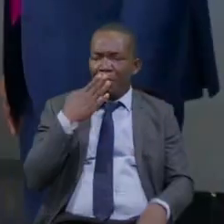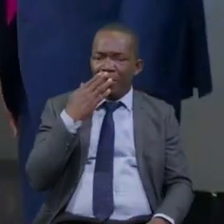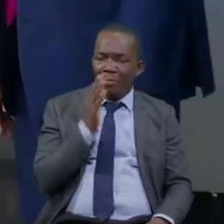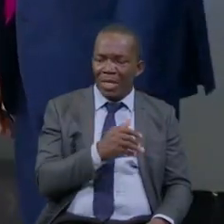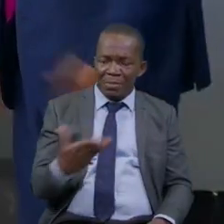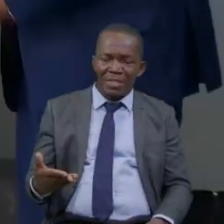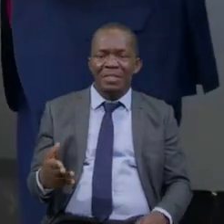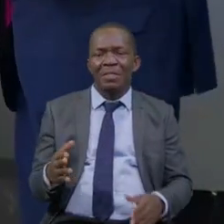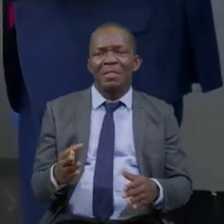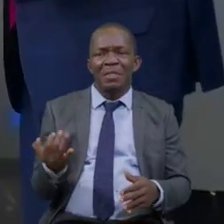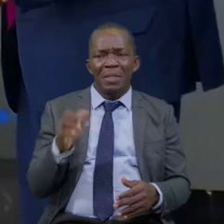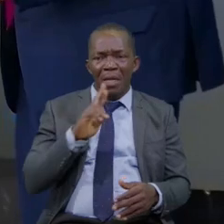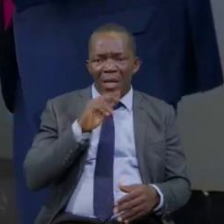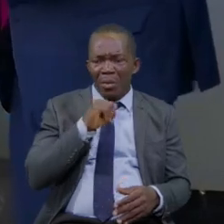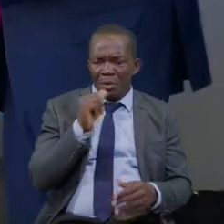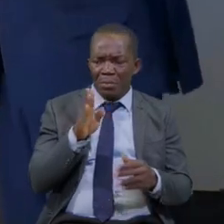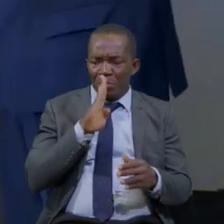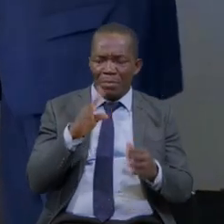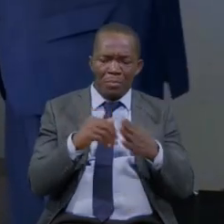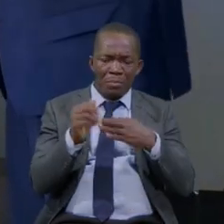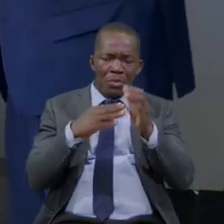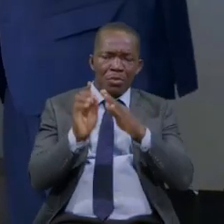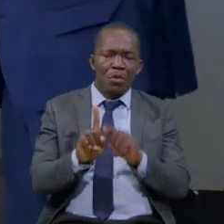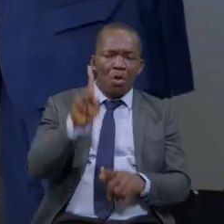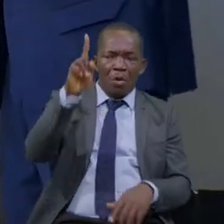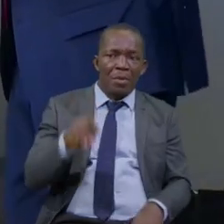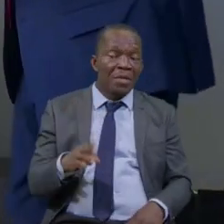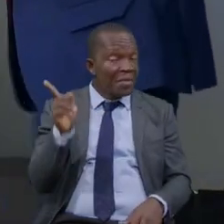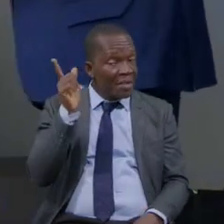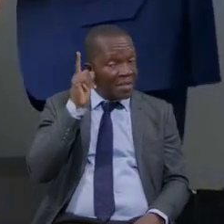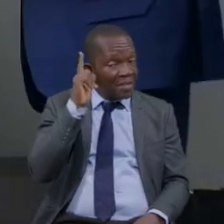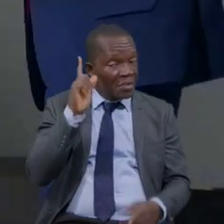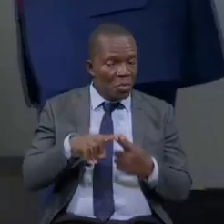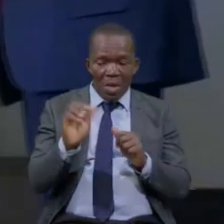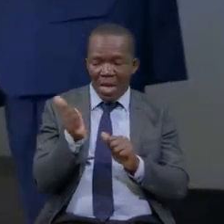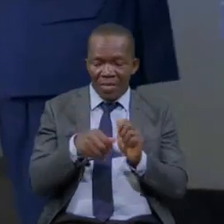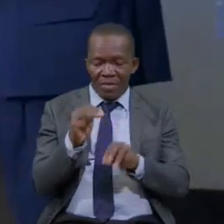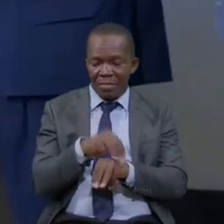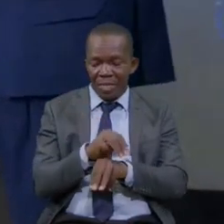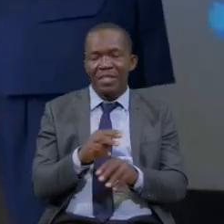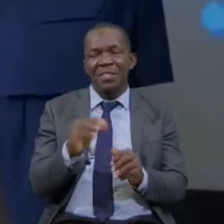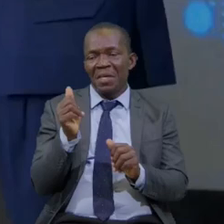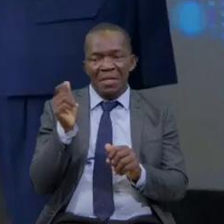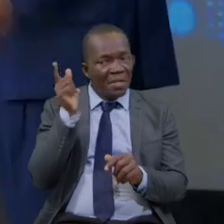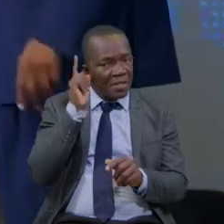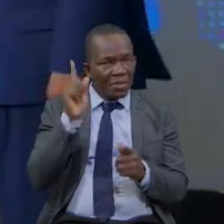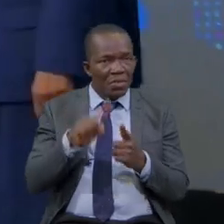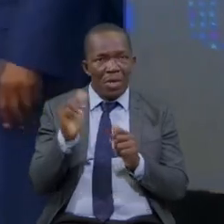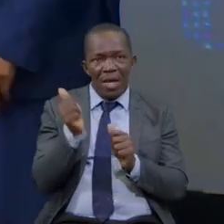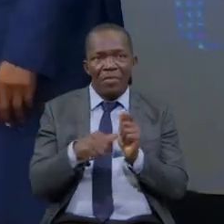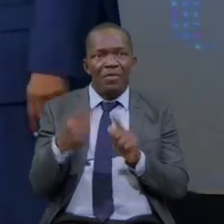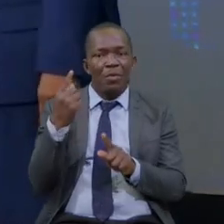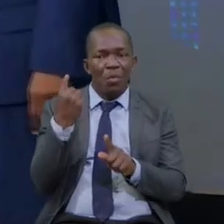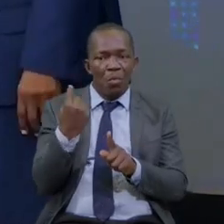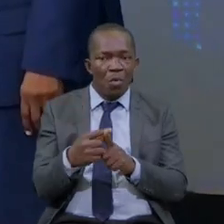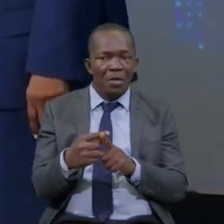sont pas édifiés, ils écoutent tous les messages. Ils écoutent toutes paroles, mais sont toujours les mêmes, aussi faibles que toujours.